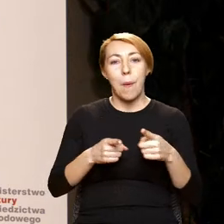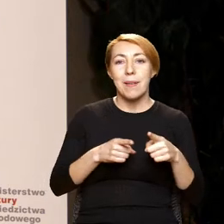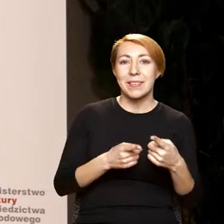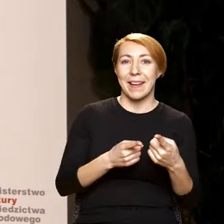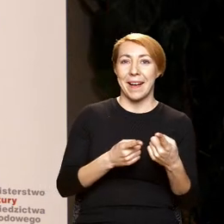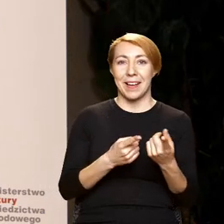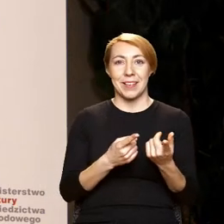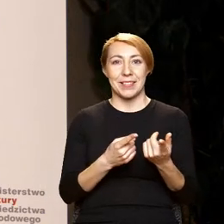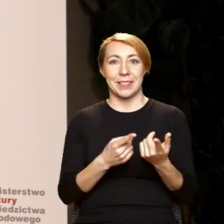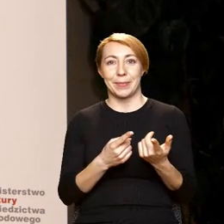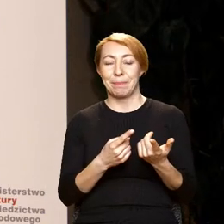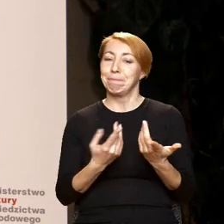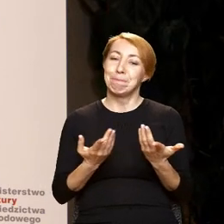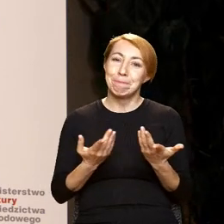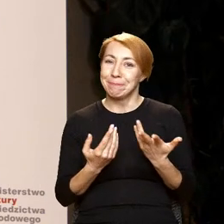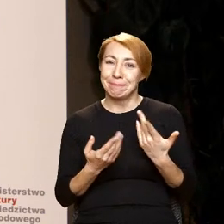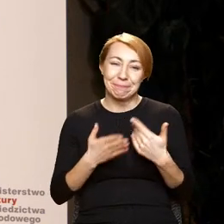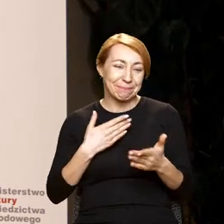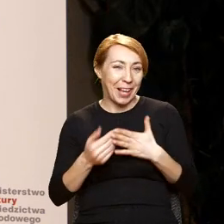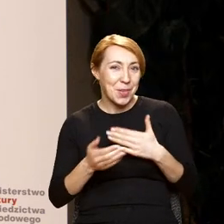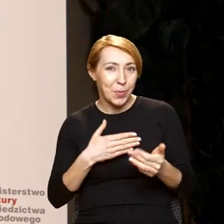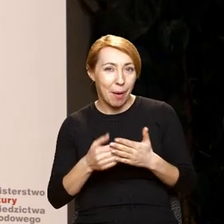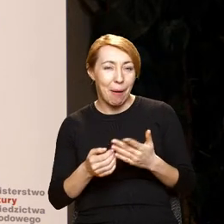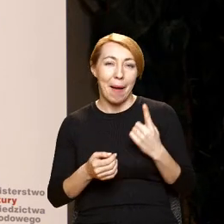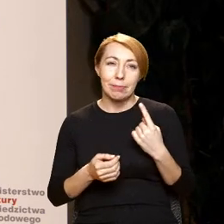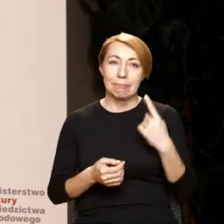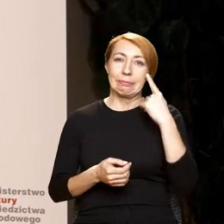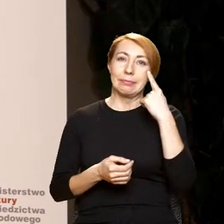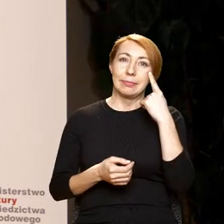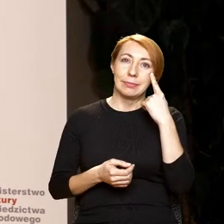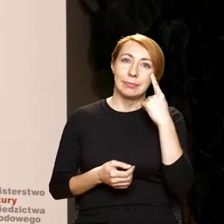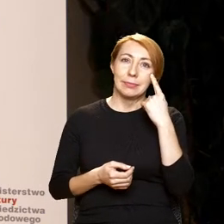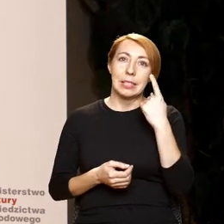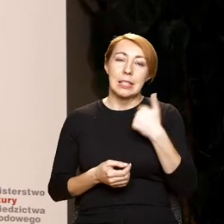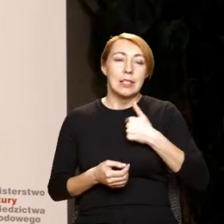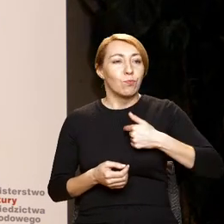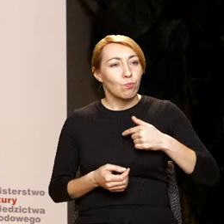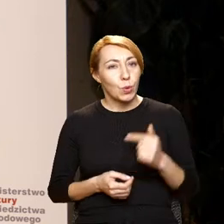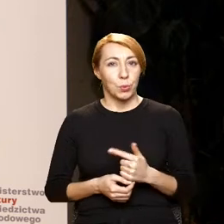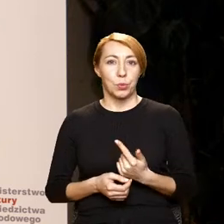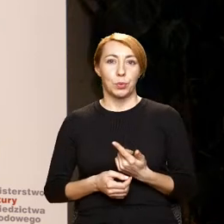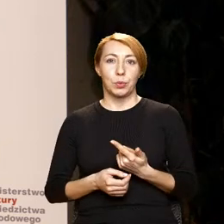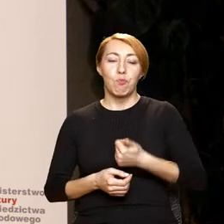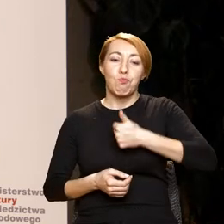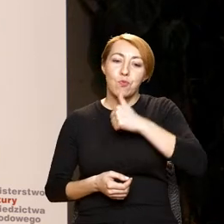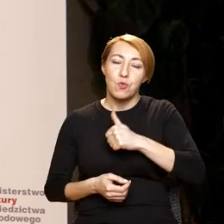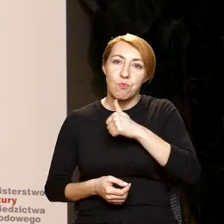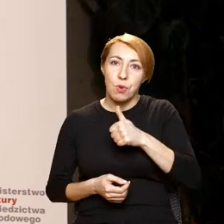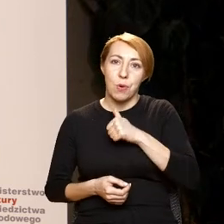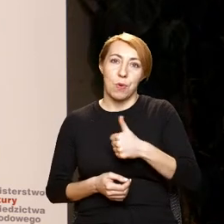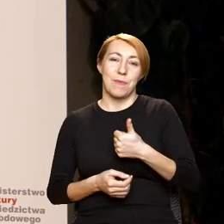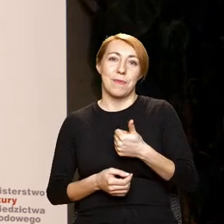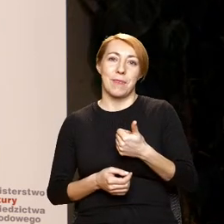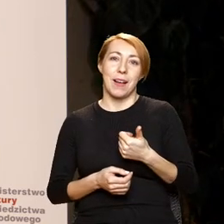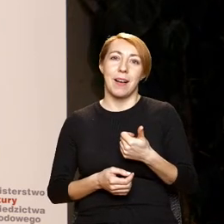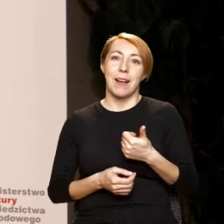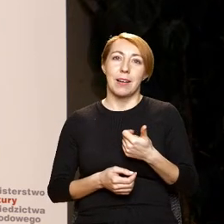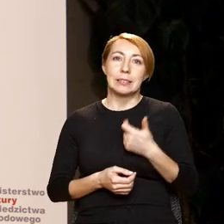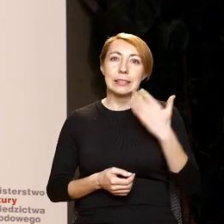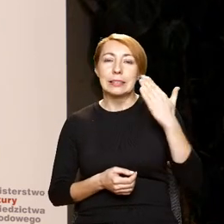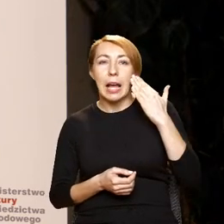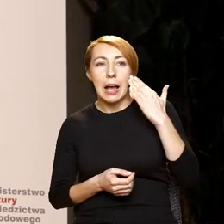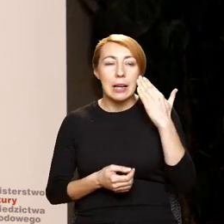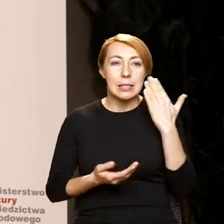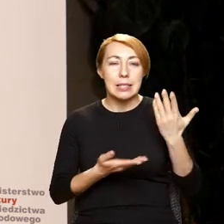są niestety niewielkie, ale doszłam do wniosku, że muszę podjąć jakieś próby, żeby chociaż jakieś